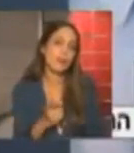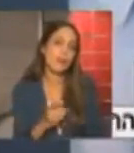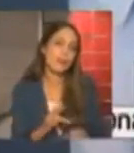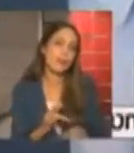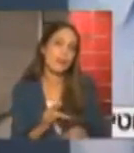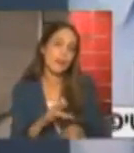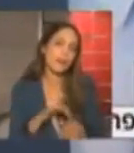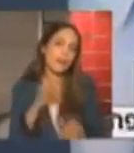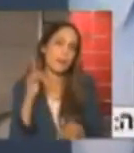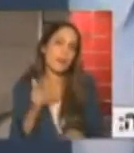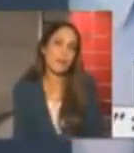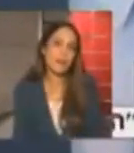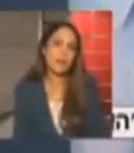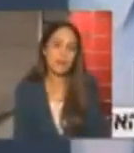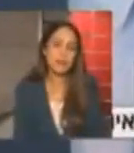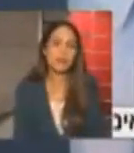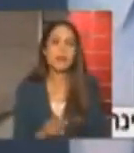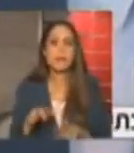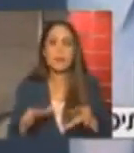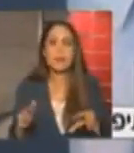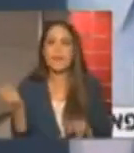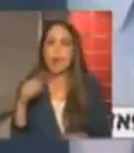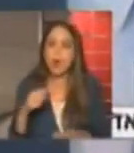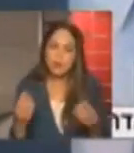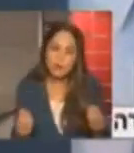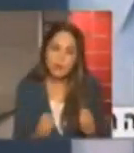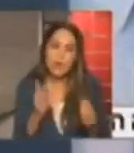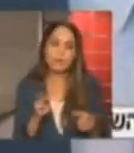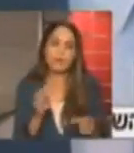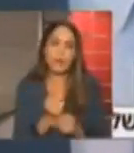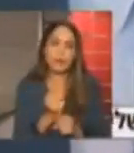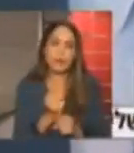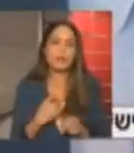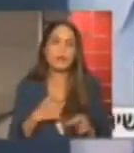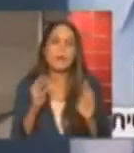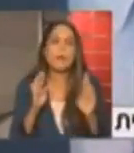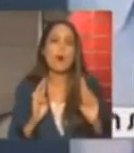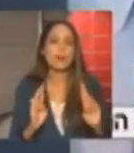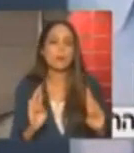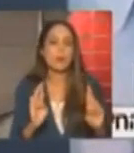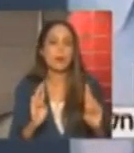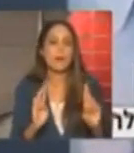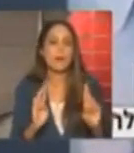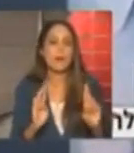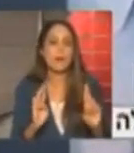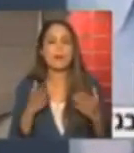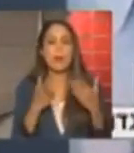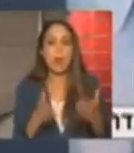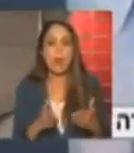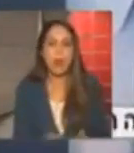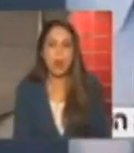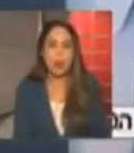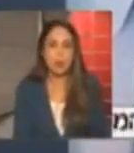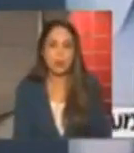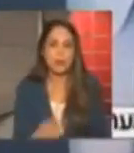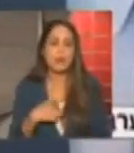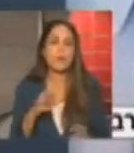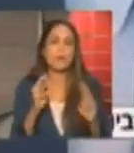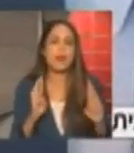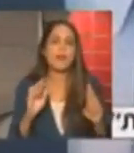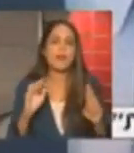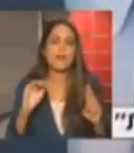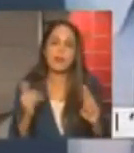ובמצב הזה זה אחד מהדברים הנוספים שאפשר לעשות, ואני מאוד מקווה שזה יועיל ובאמת